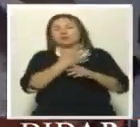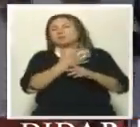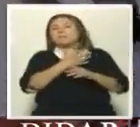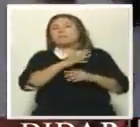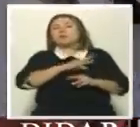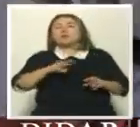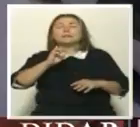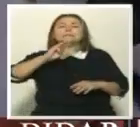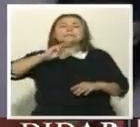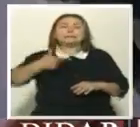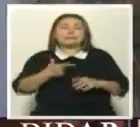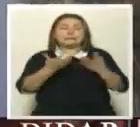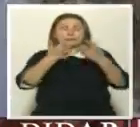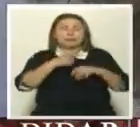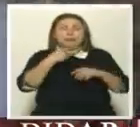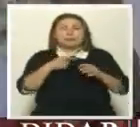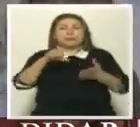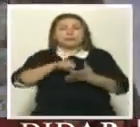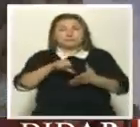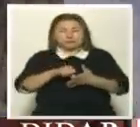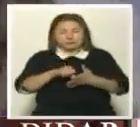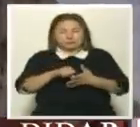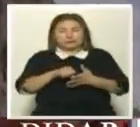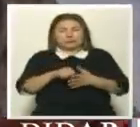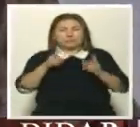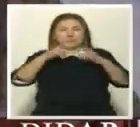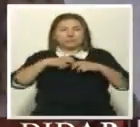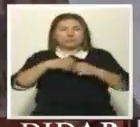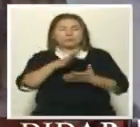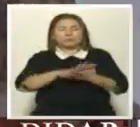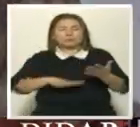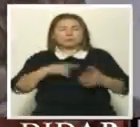шығын келтірілді. Осы дерекке қатысты қылмыстық іс қозғалып, тергеу амалдары жүргізілуде.